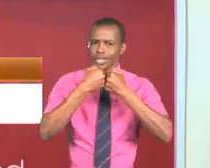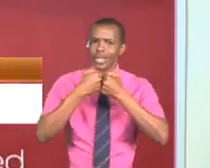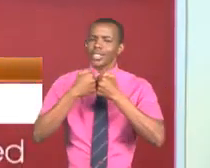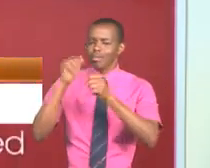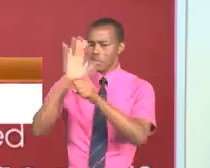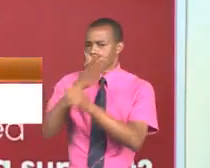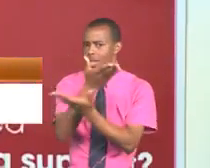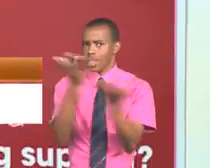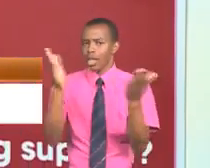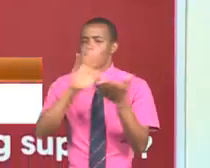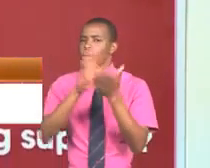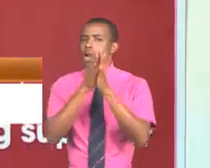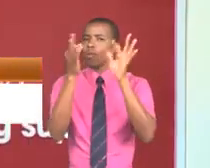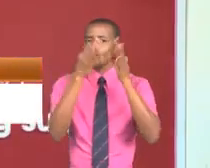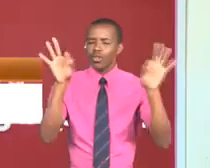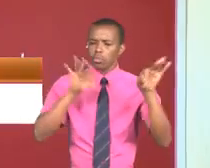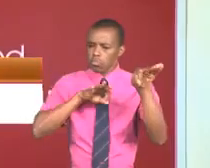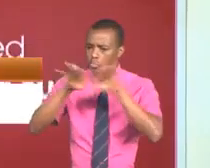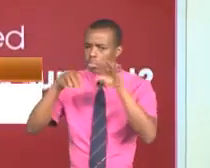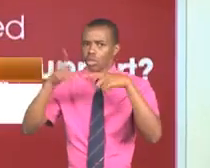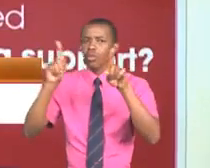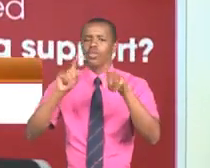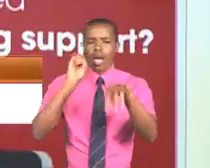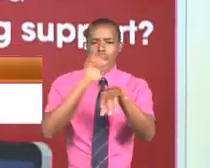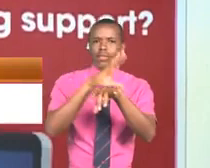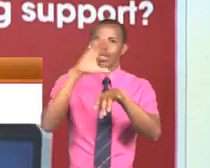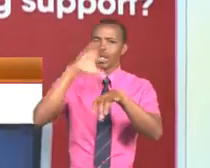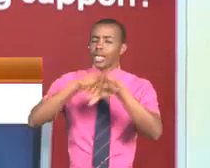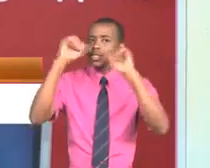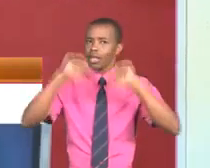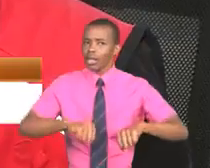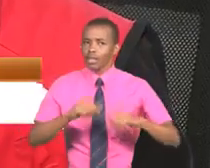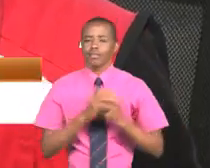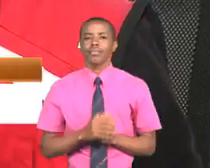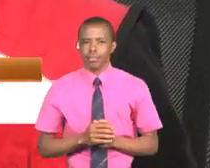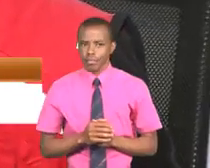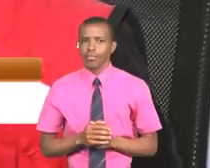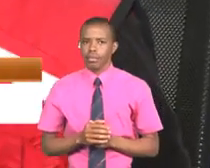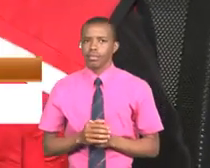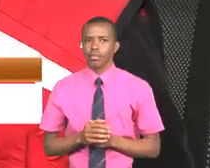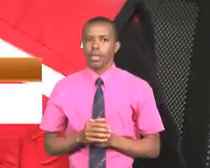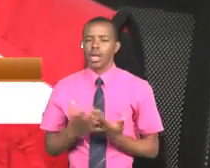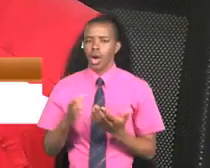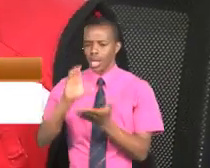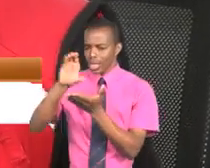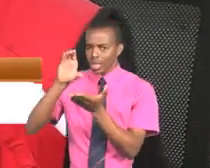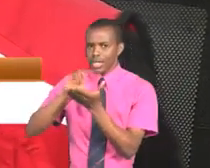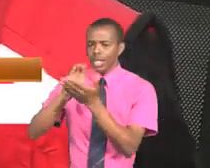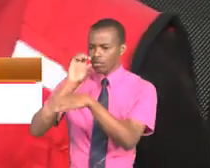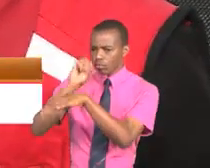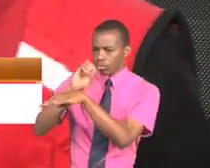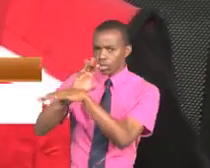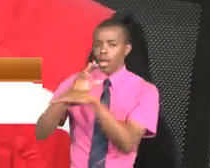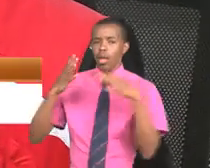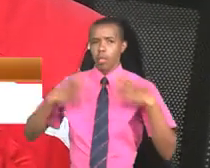wengi kuwa huru katika kujieleza kwa shauri ili kupata usaidizi ufaao. Na hivyo kuwepo kwa vituo vya kutoa ushauri kwa